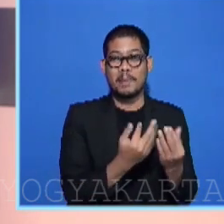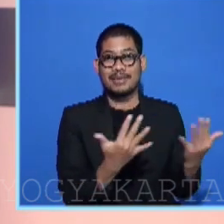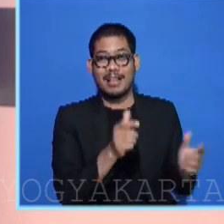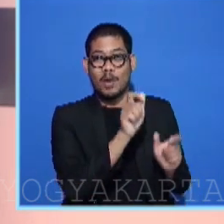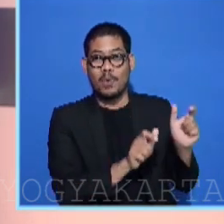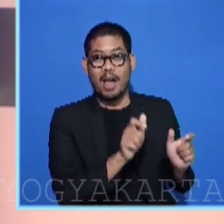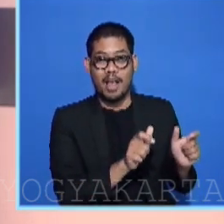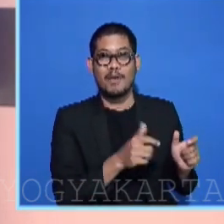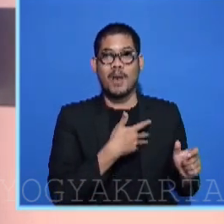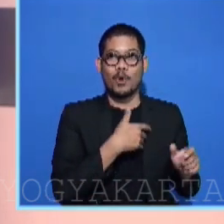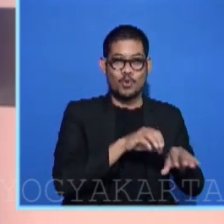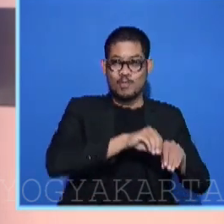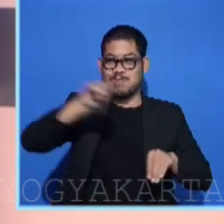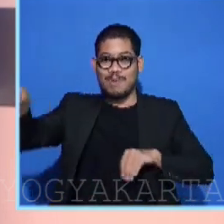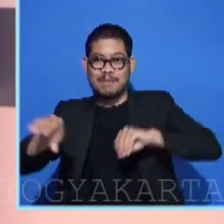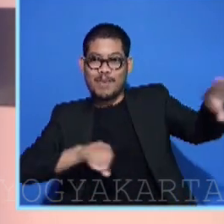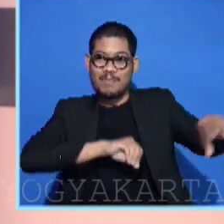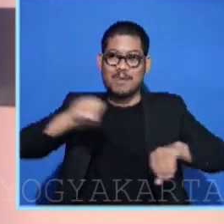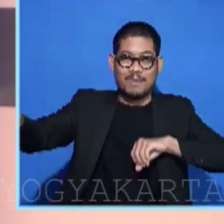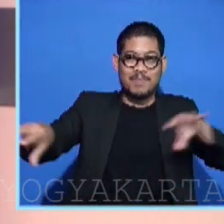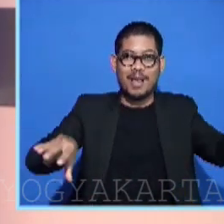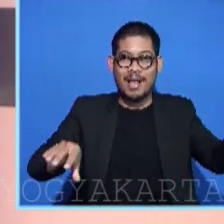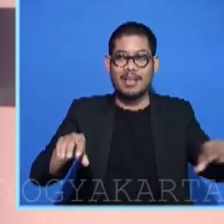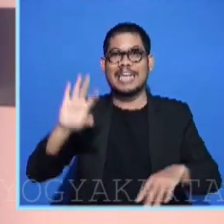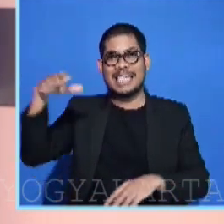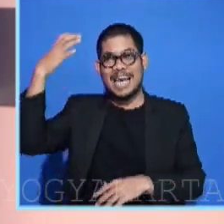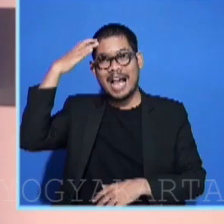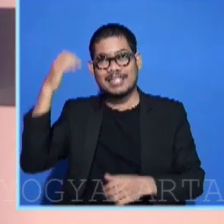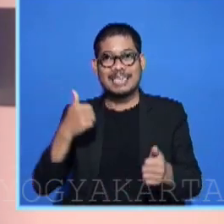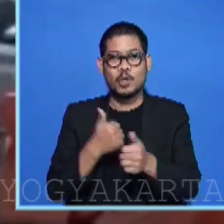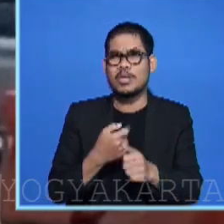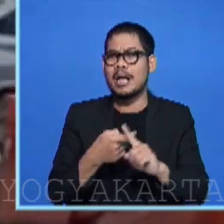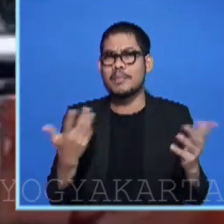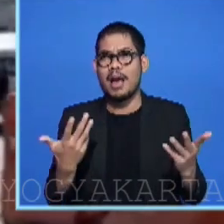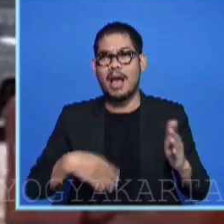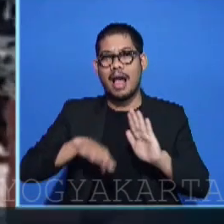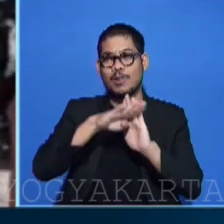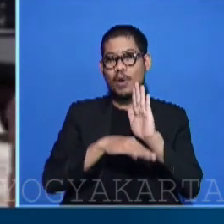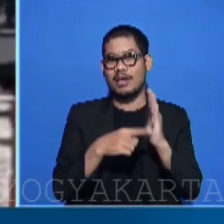pulau di Indonesia Disnakertrans DIY tetap mengikuti aturan Pusat